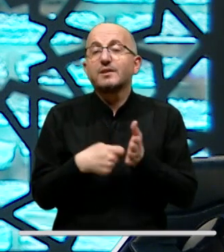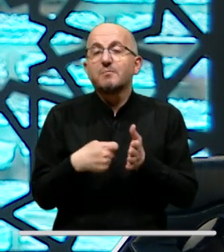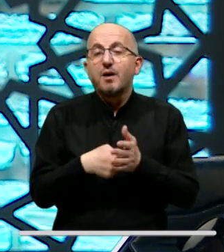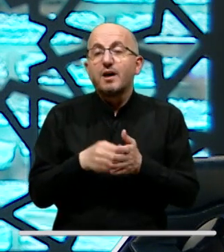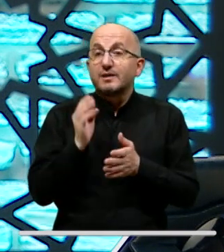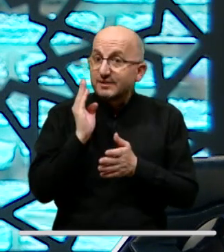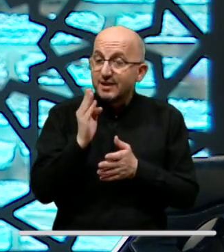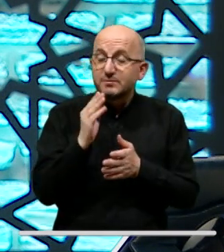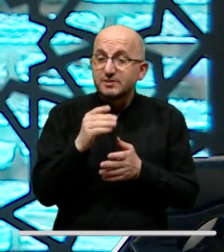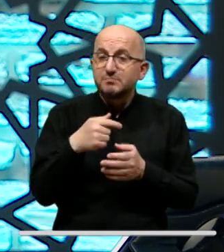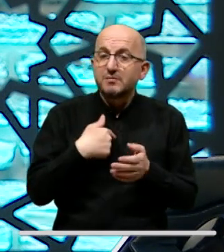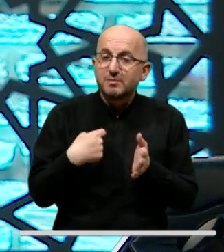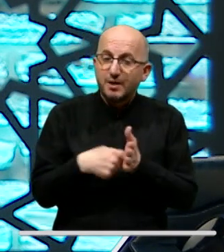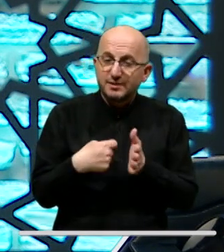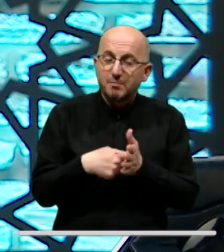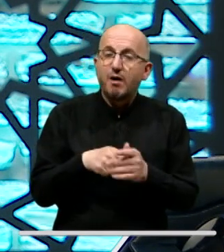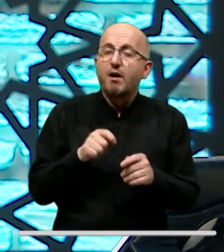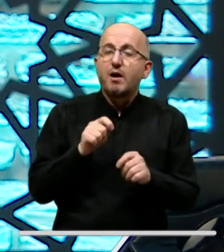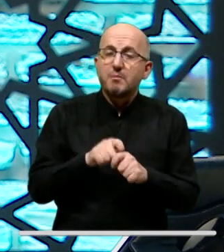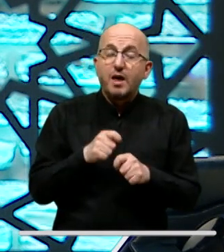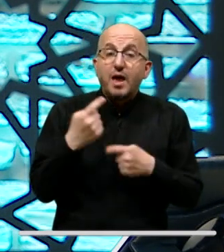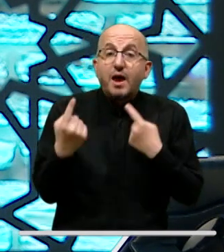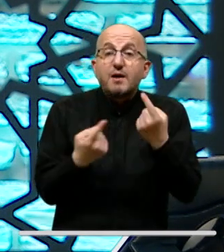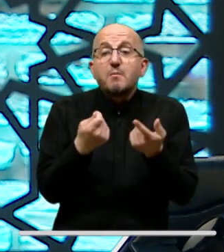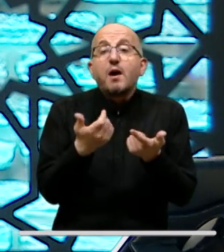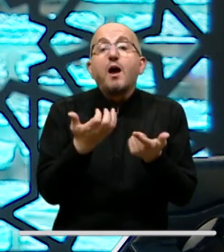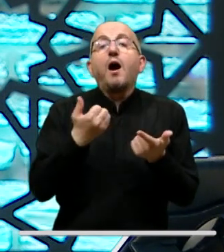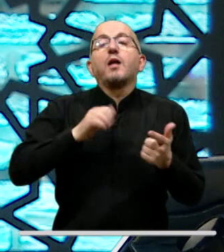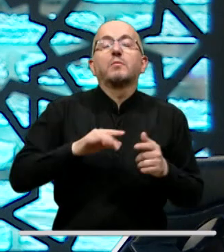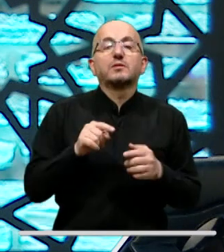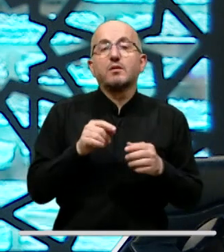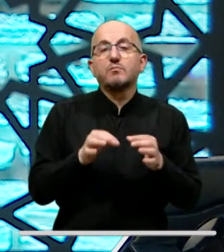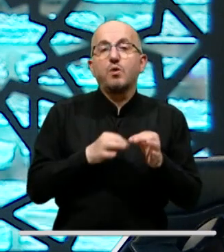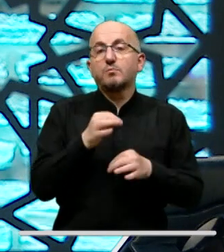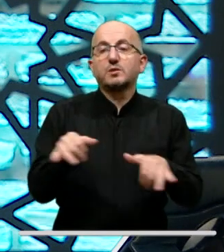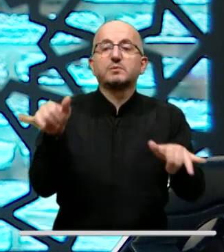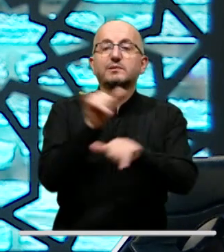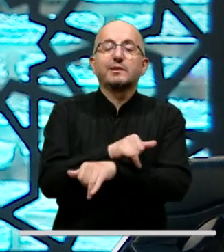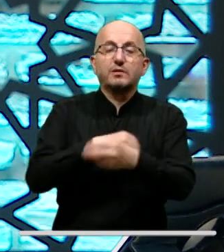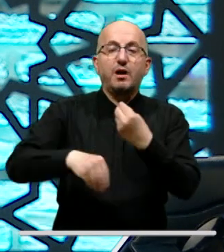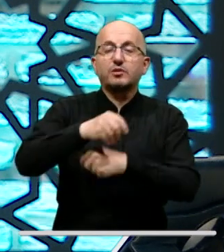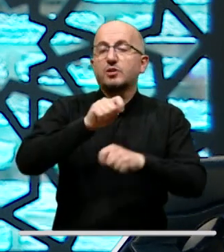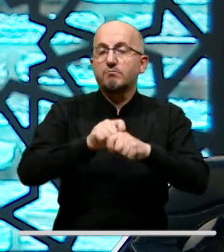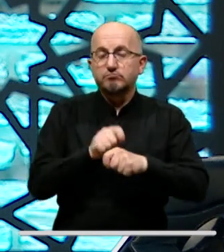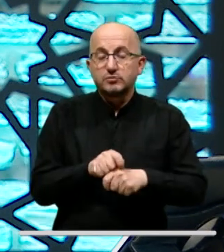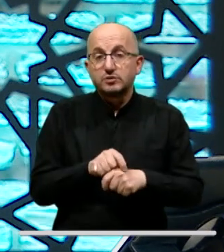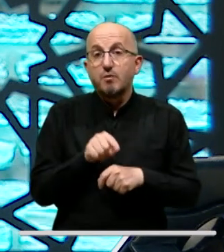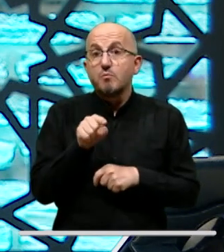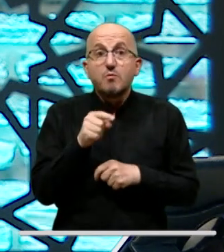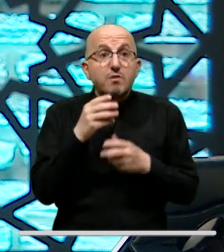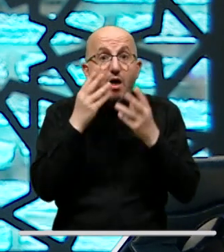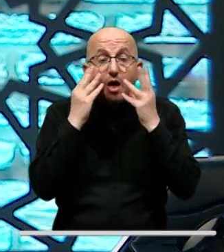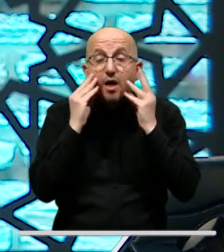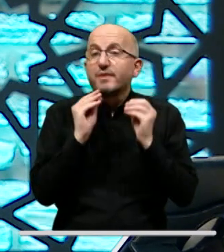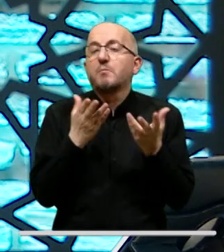Ya bu haccı benim için yapar mısın O da herhangi bir bedel almadan bu amcamız yerine yapmış Abdullah Bey diyor ki bunu tam anlayamadık